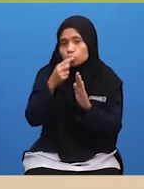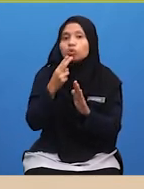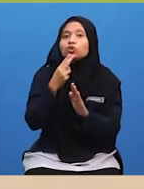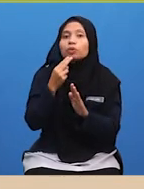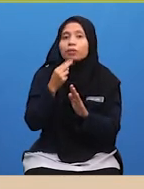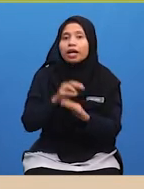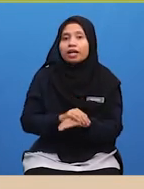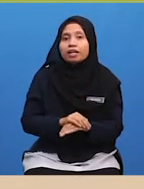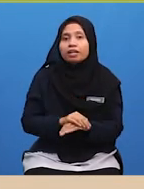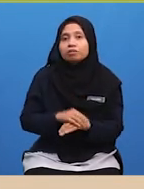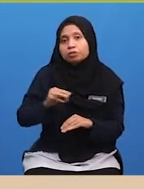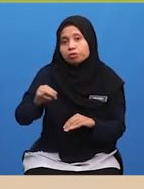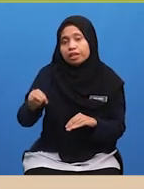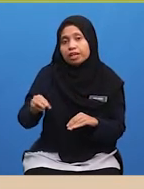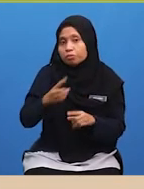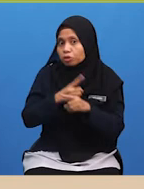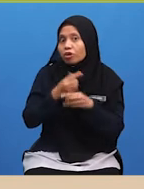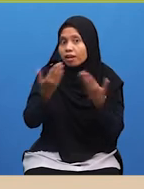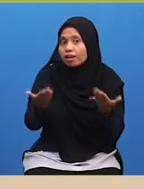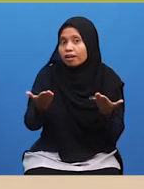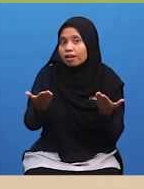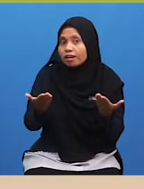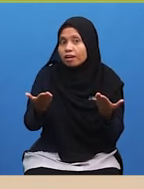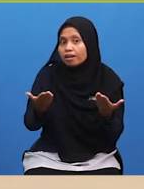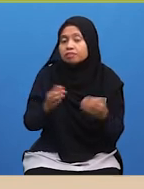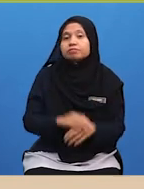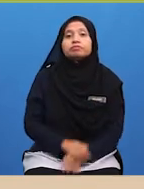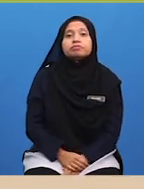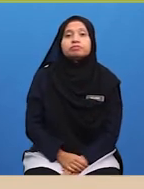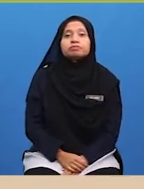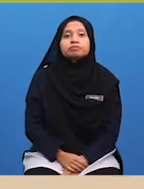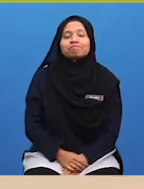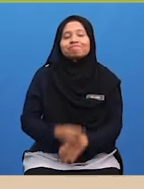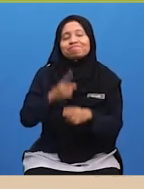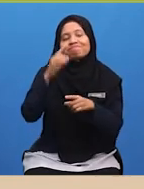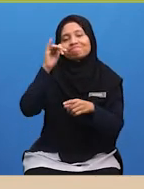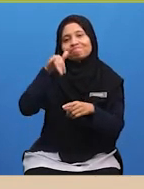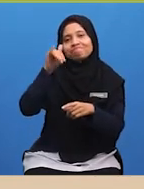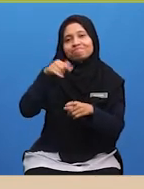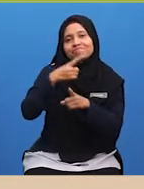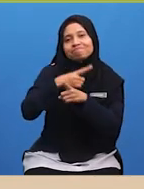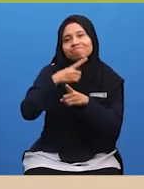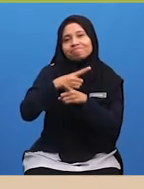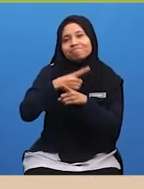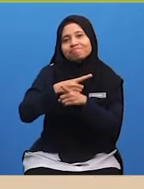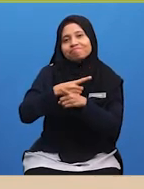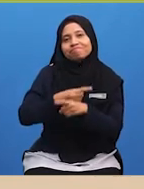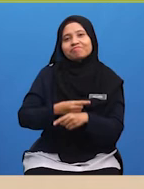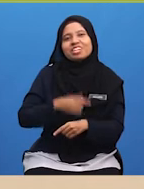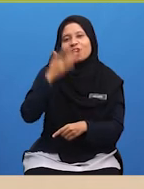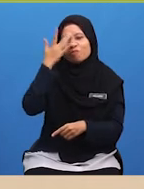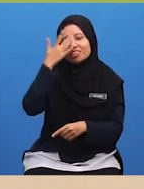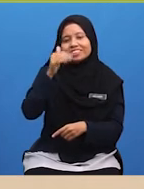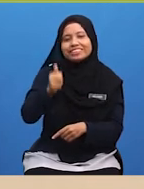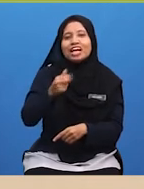cikgu? Murid-murid, betul tak jawapan si comel? Ya, betul.